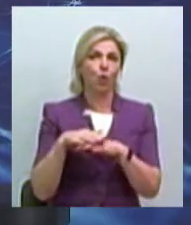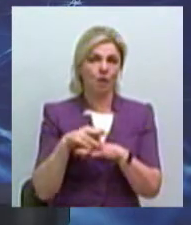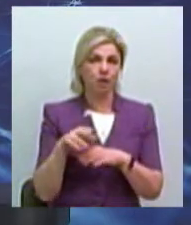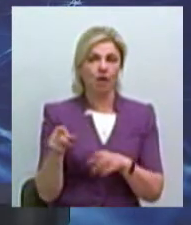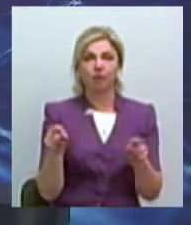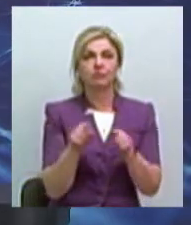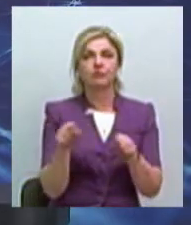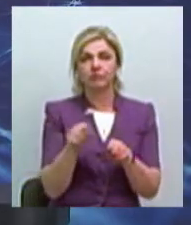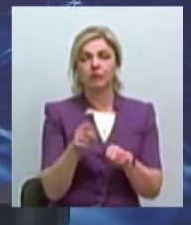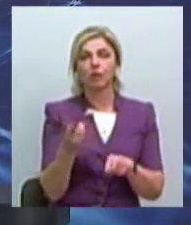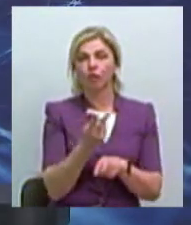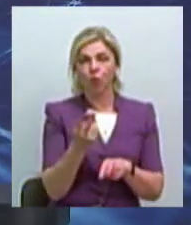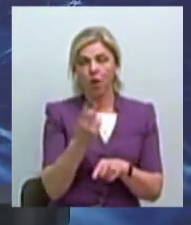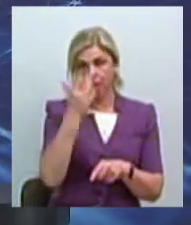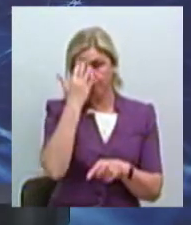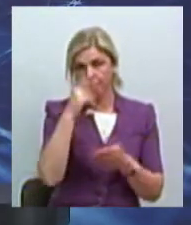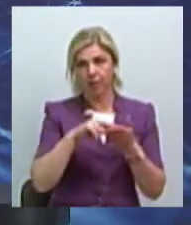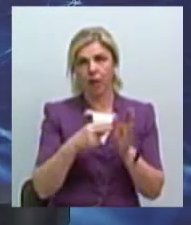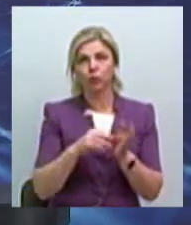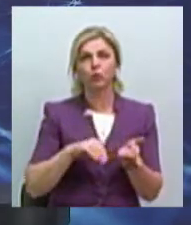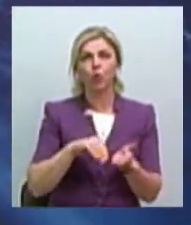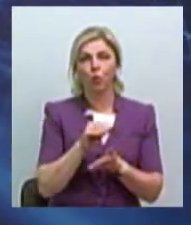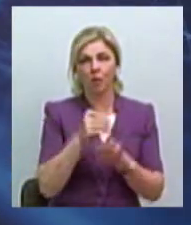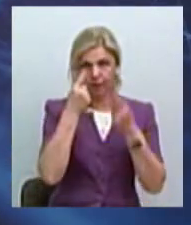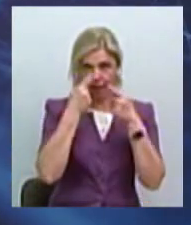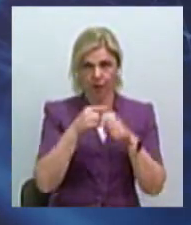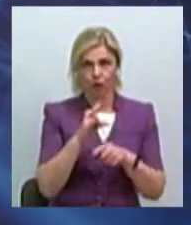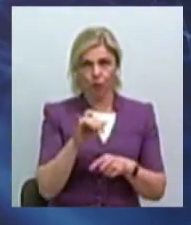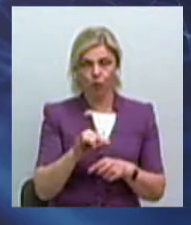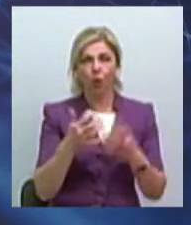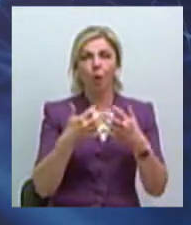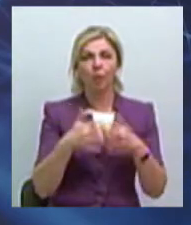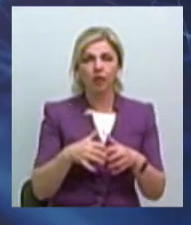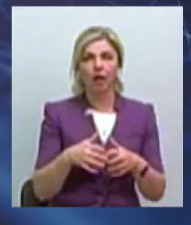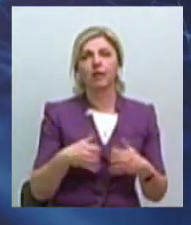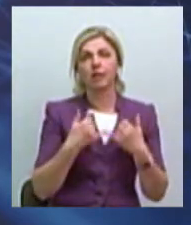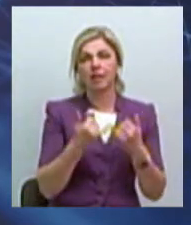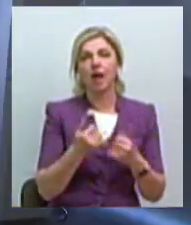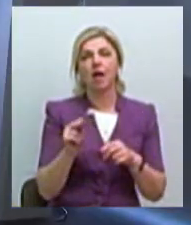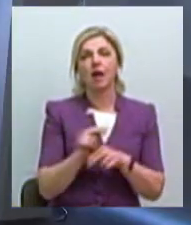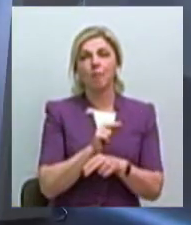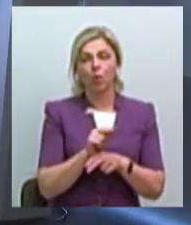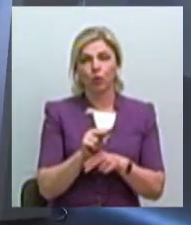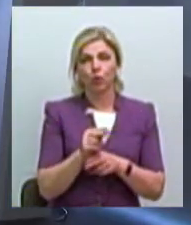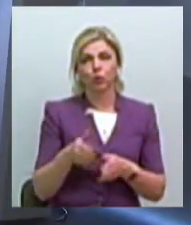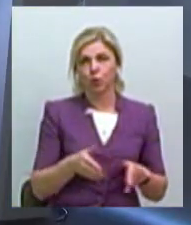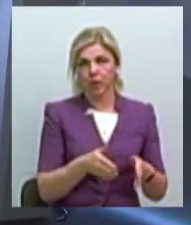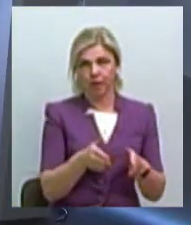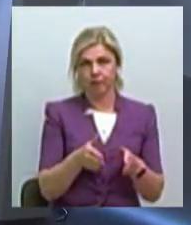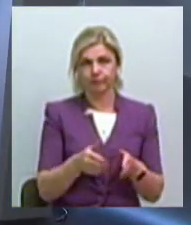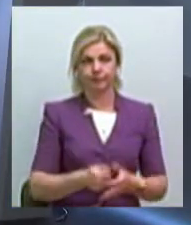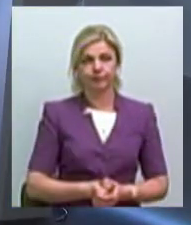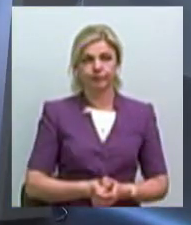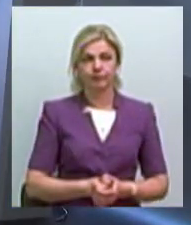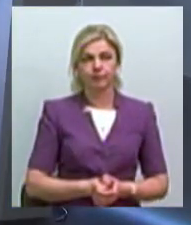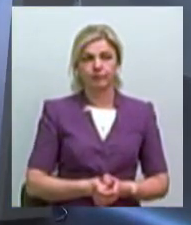Вони планують закупити техніку і обладнання для ремонту доріг. Ну, це